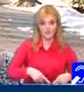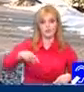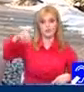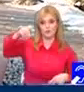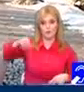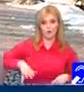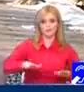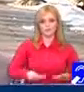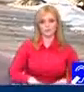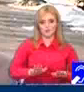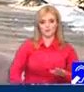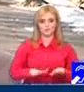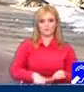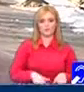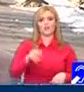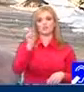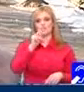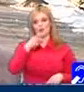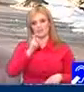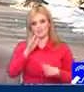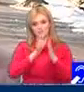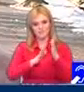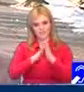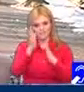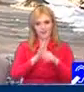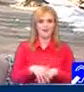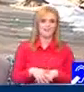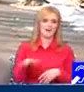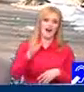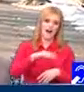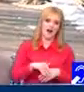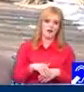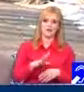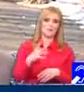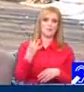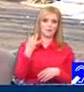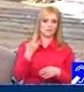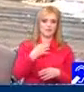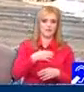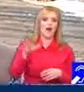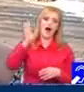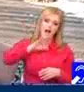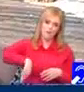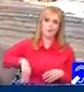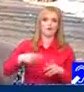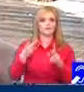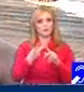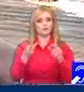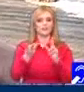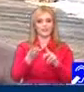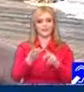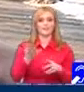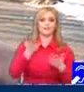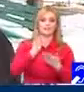puțin, totodată facem ceaiul din vruiene, bem ceaiul. După asta, zic că asta e primul. Pe urmă ne adresăm la a doua zi sau cred